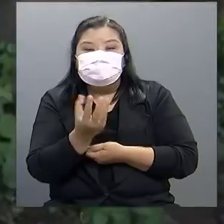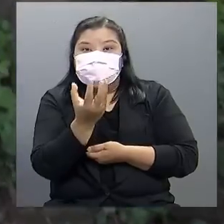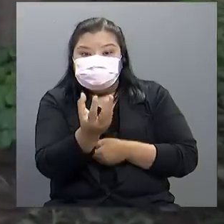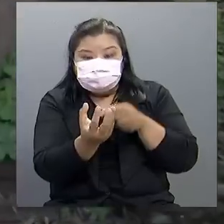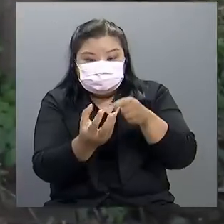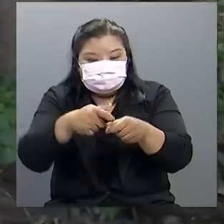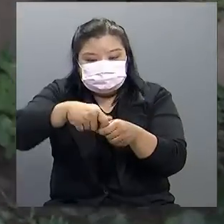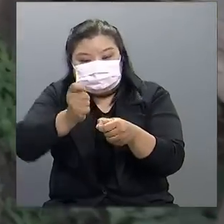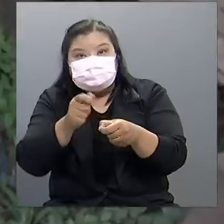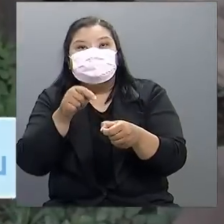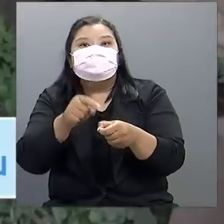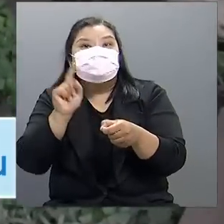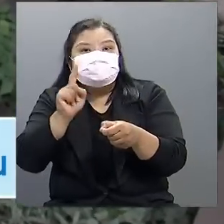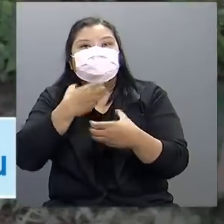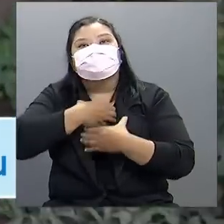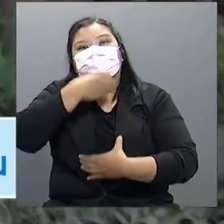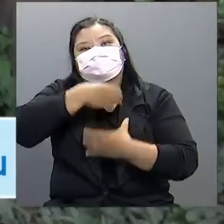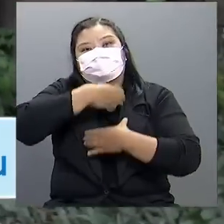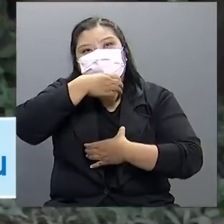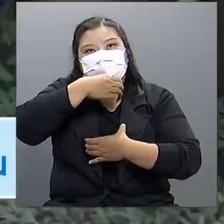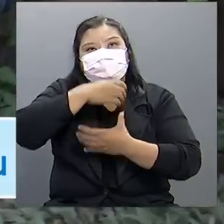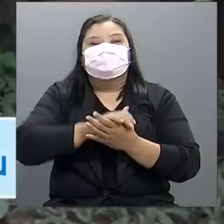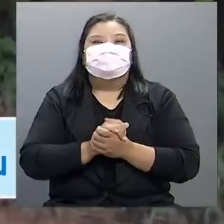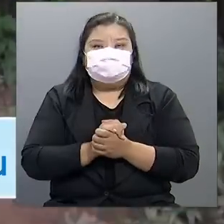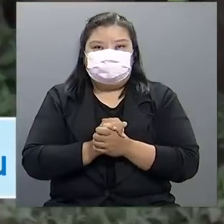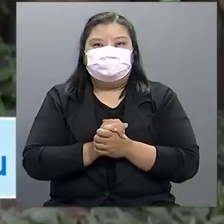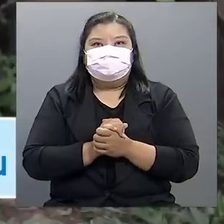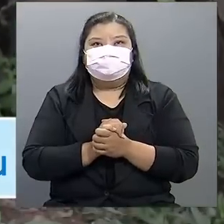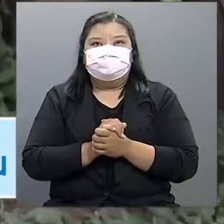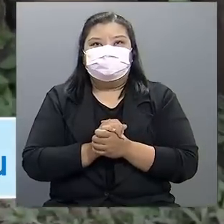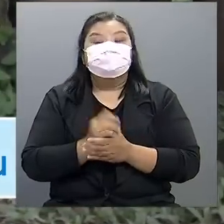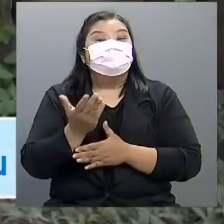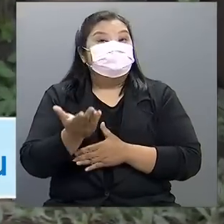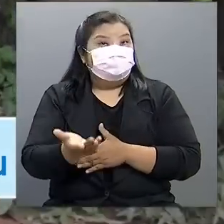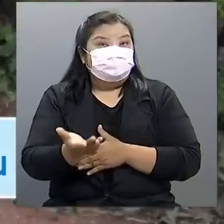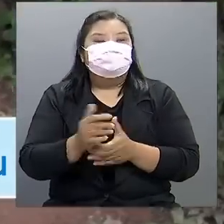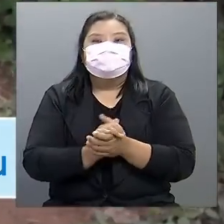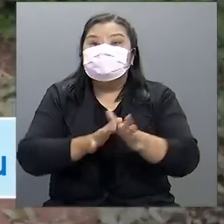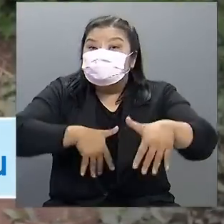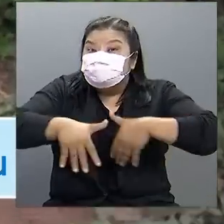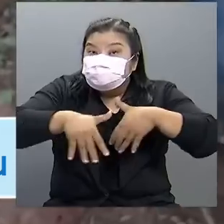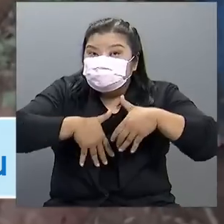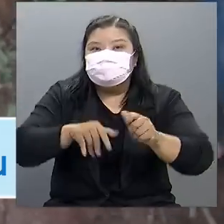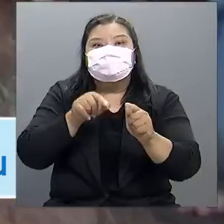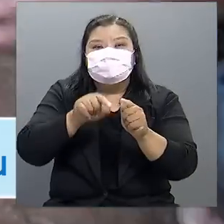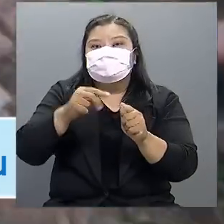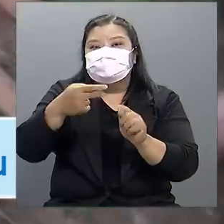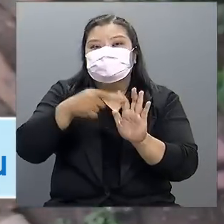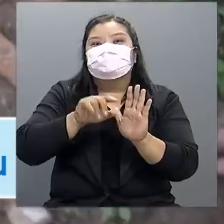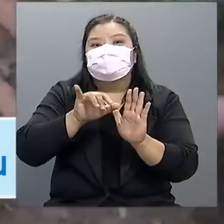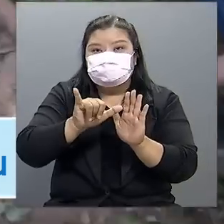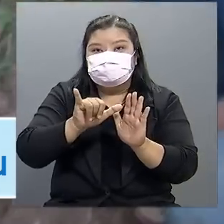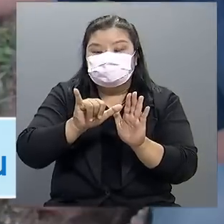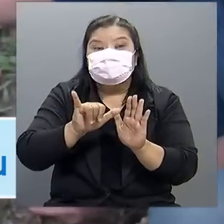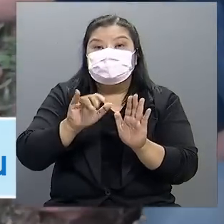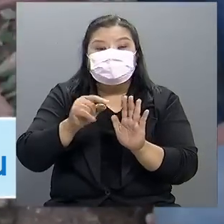ุณผชมคะ เชาบ้าน บ้านห้วยแห้ง ตำบแ่สามแรบอเภอ